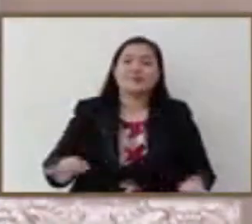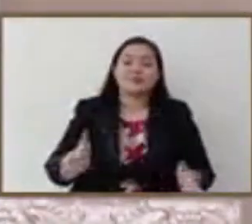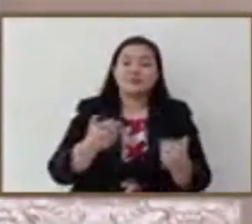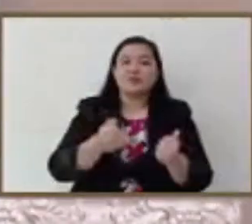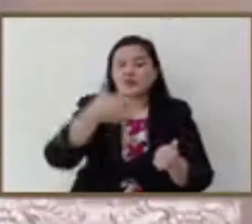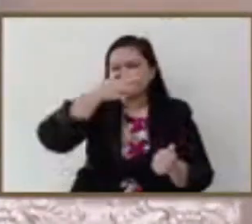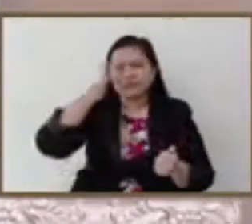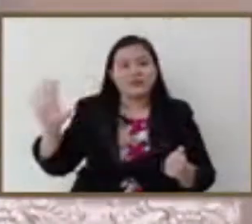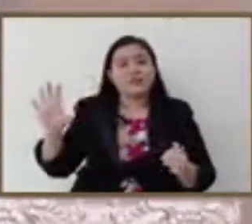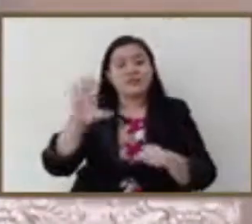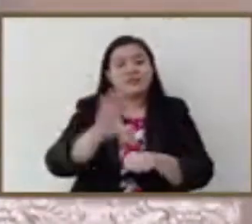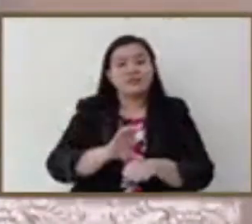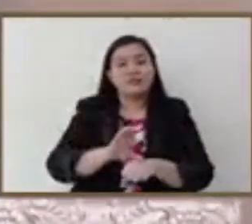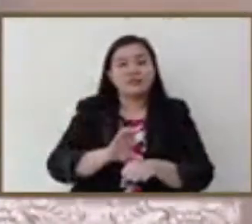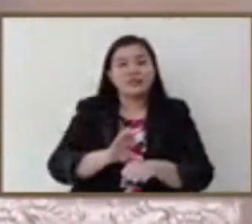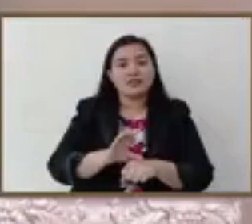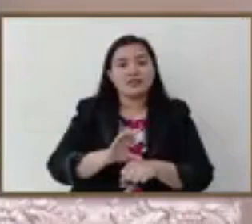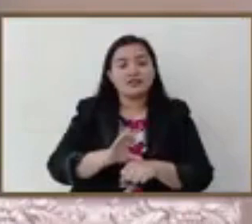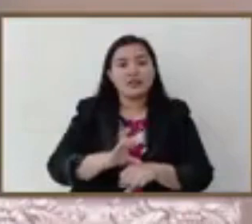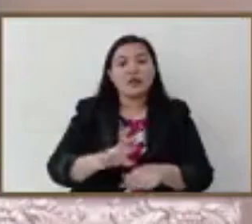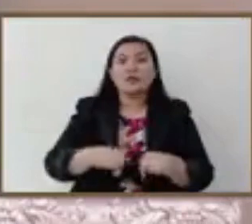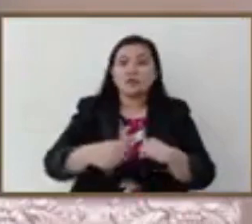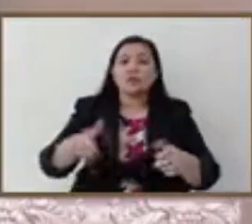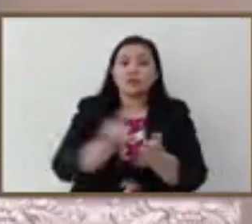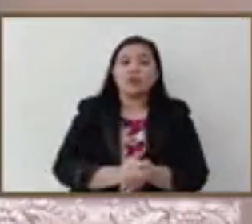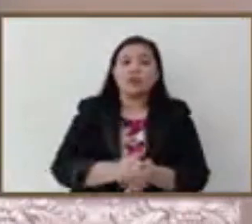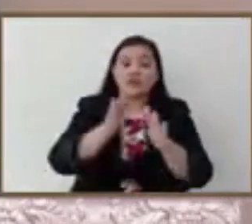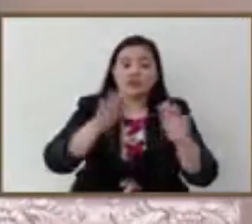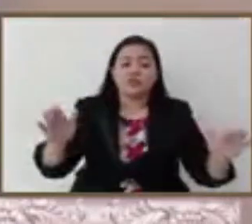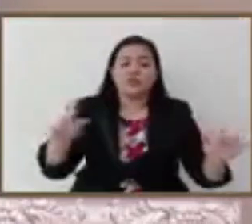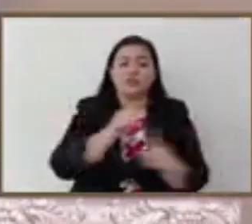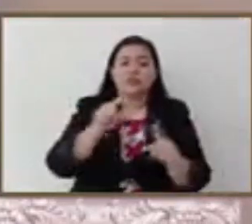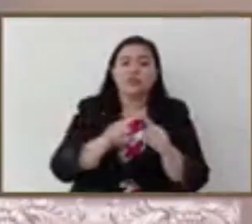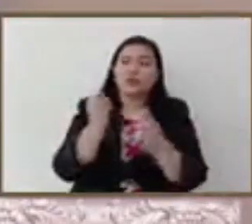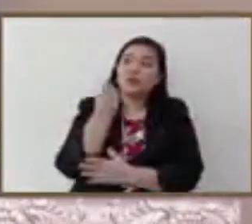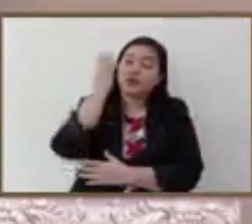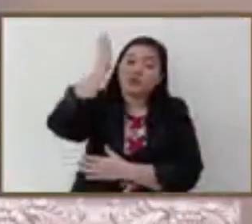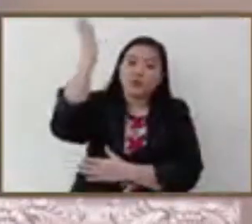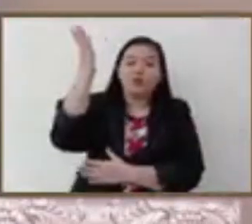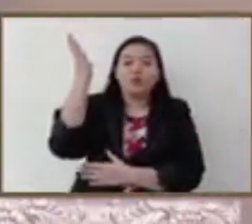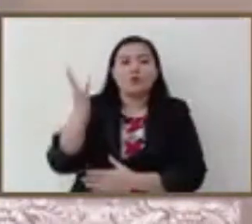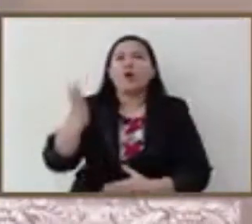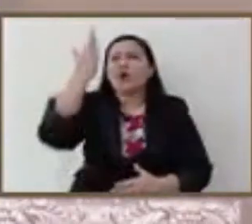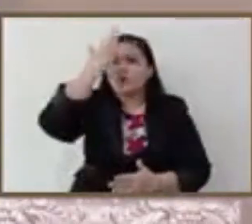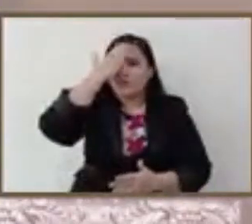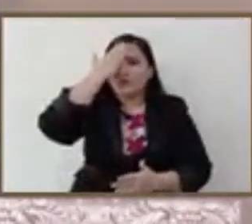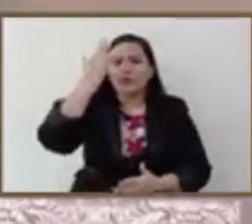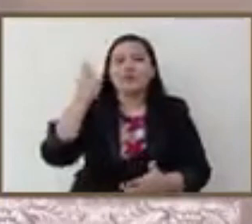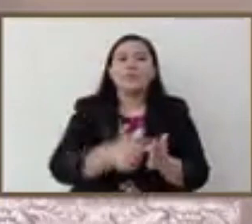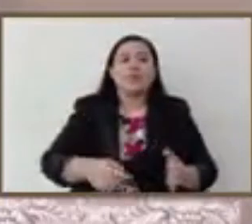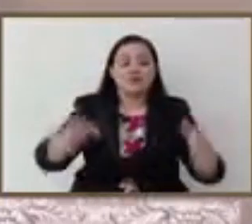lumaki, alam nila ang bihis nila. Marunong sila magdala ng damit. Nakita niyo po bang mga kapatid, yung mga bata pa